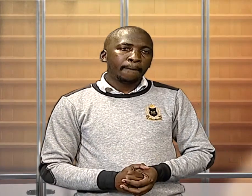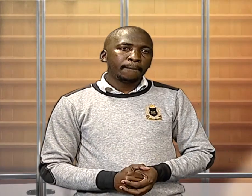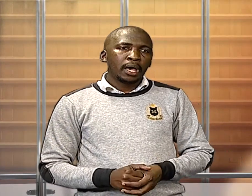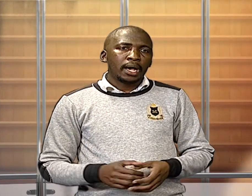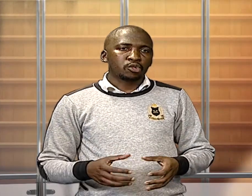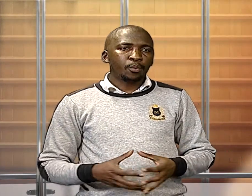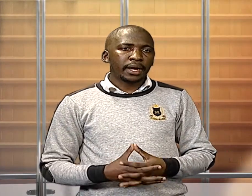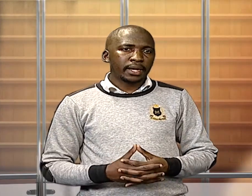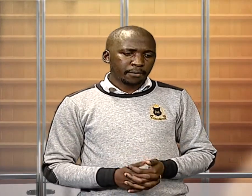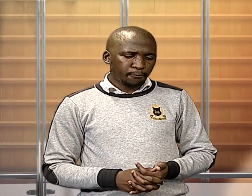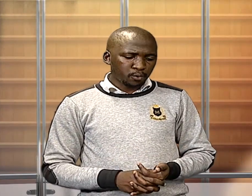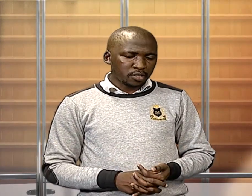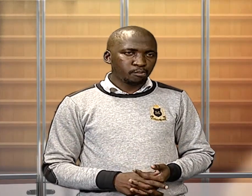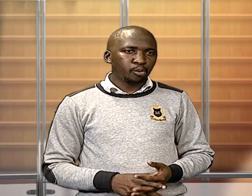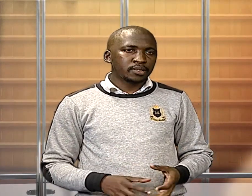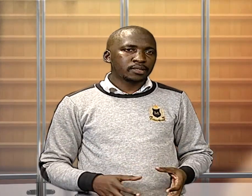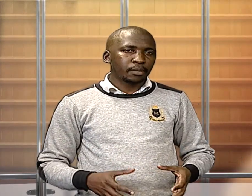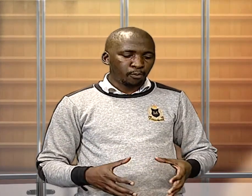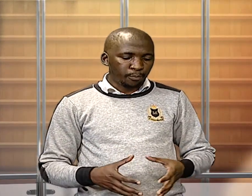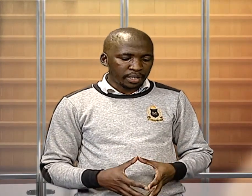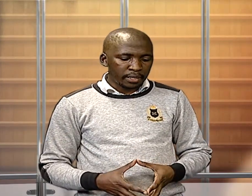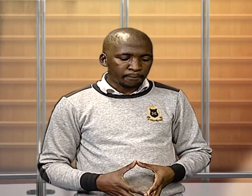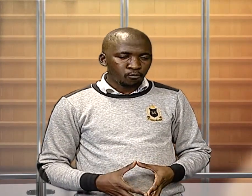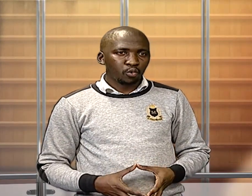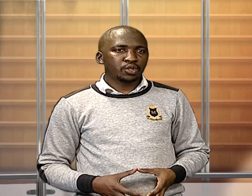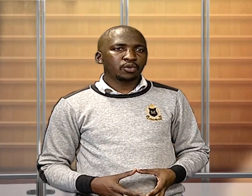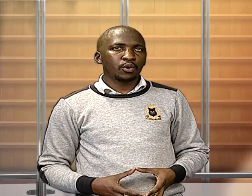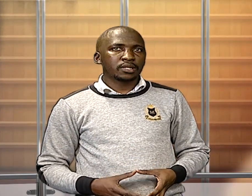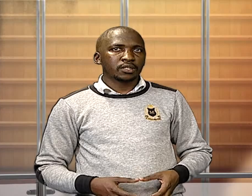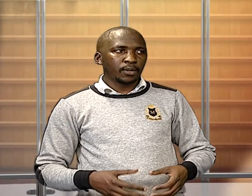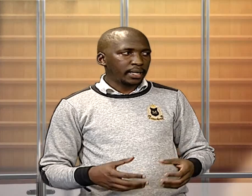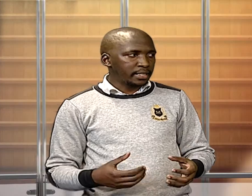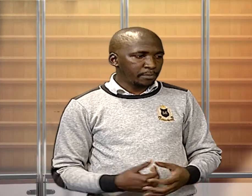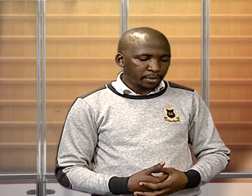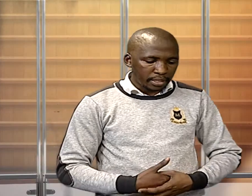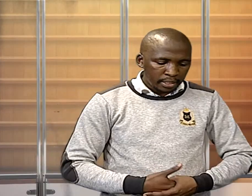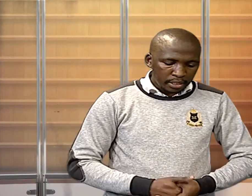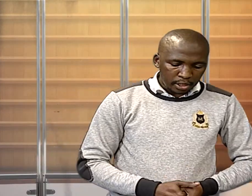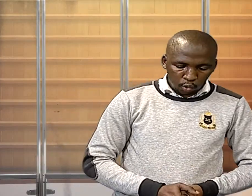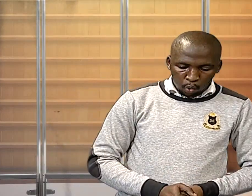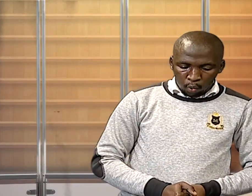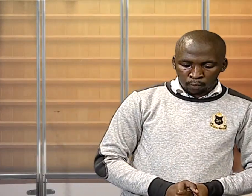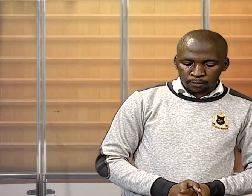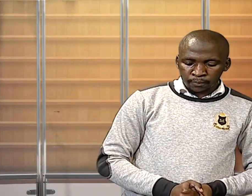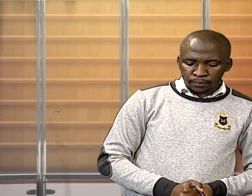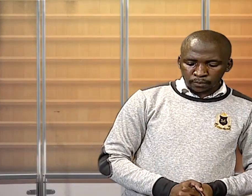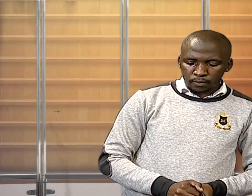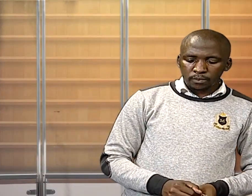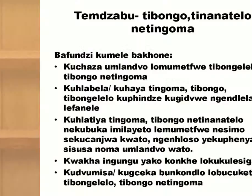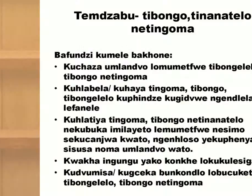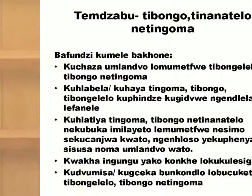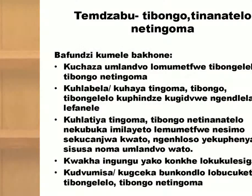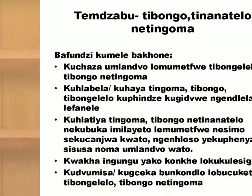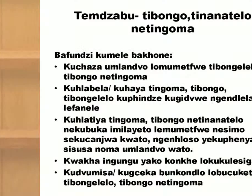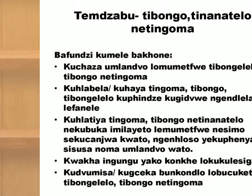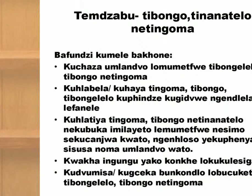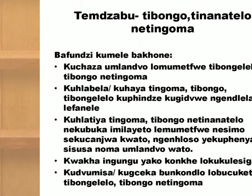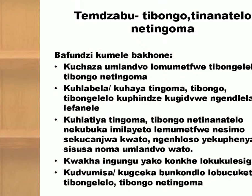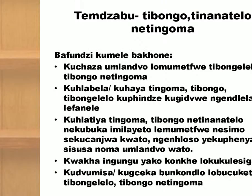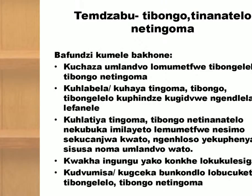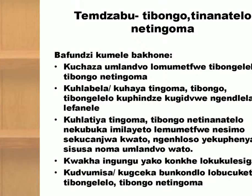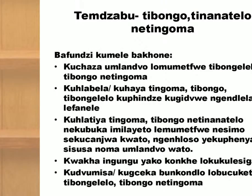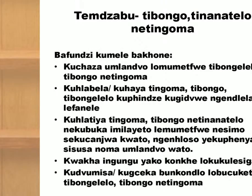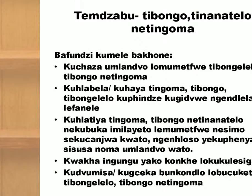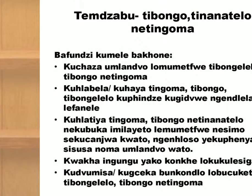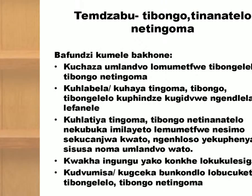lestalibhala. Asichubekeni ke mfundzi sibuke sicephu B kuthi khona sithola tiphi tihloko. Sicephu